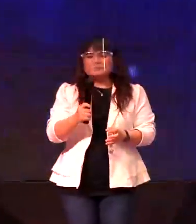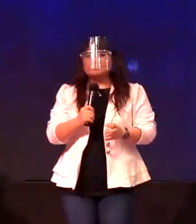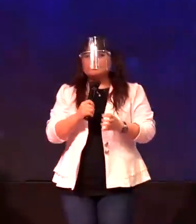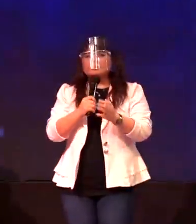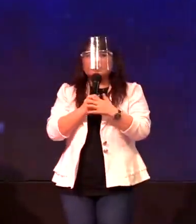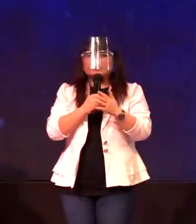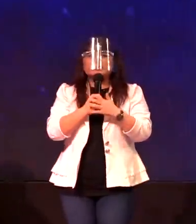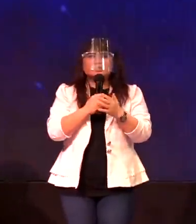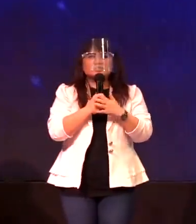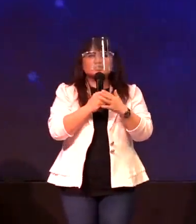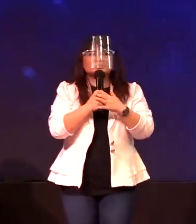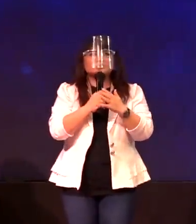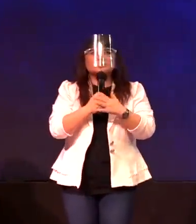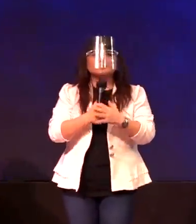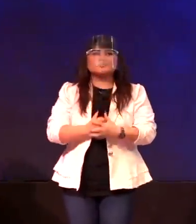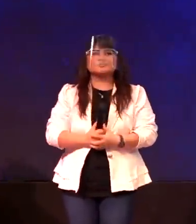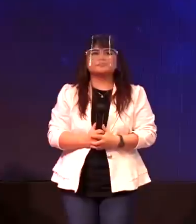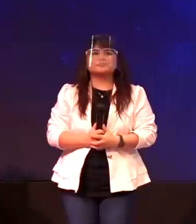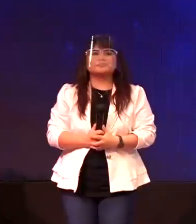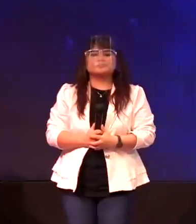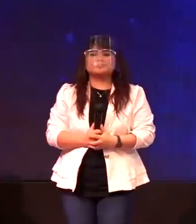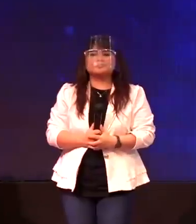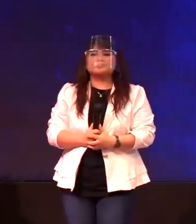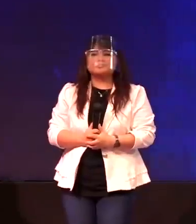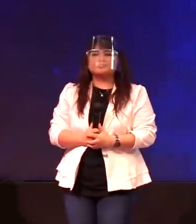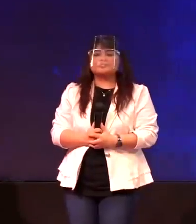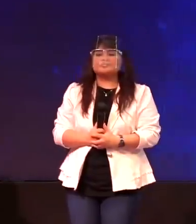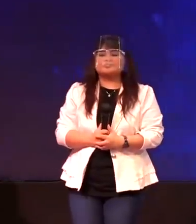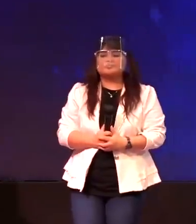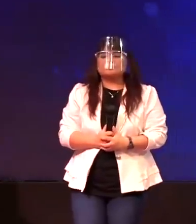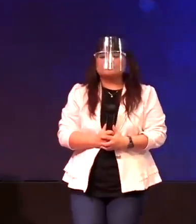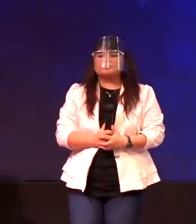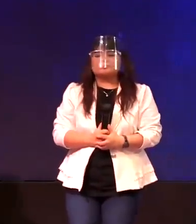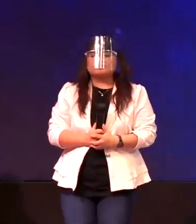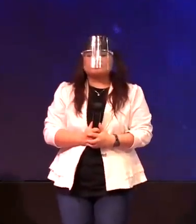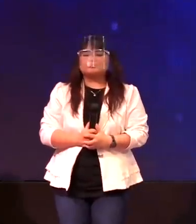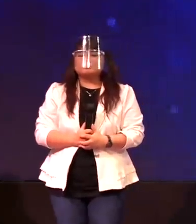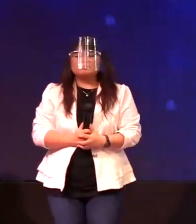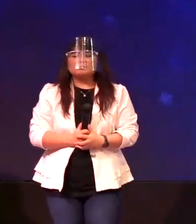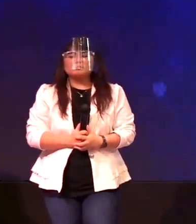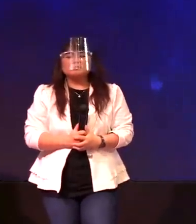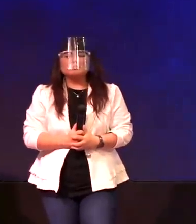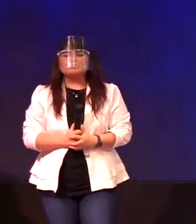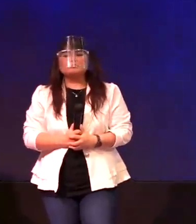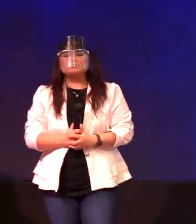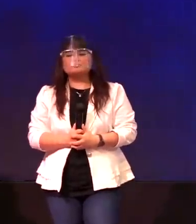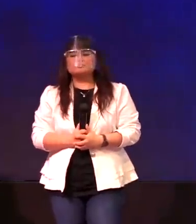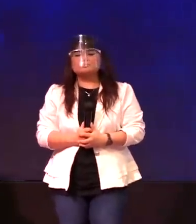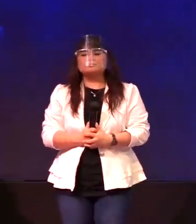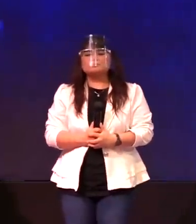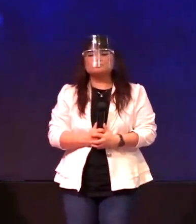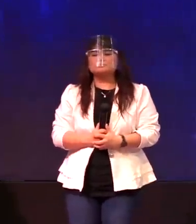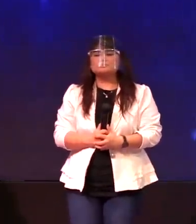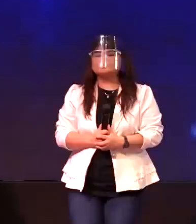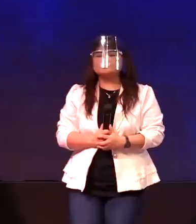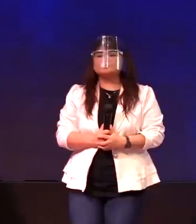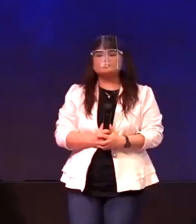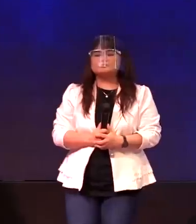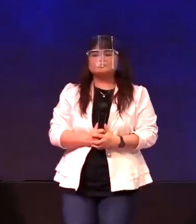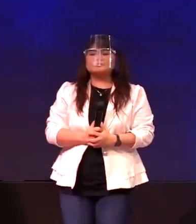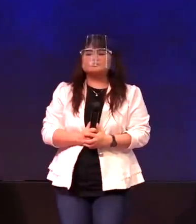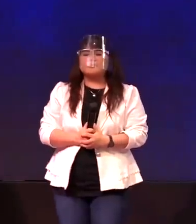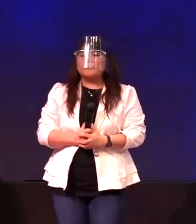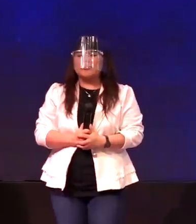meriah buat Tuhan. Saya percaya saudara. bahwa rancangan Tuhan atas hidup saudara